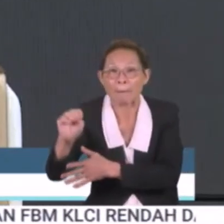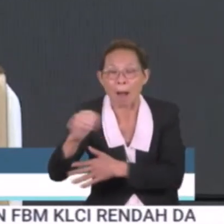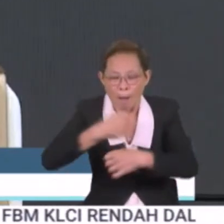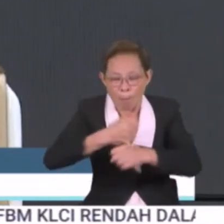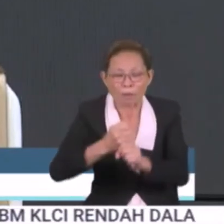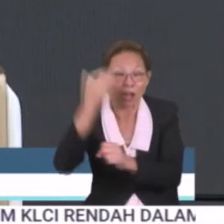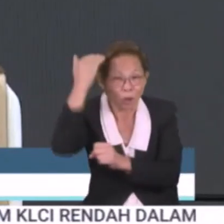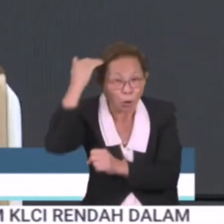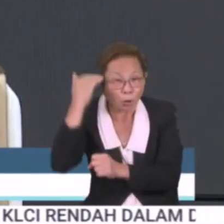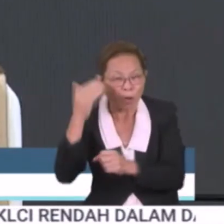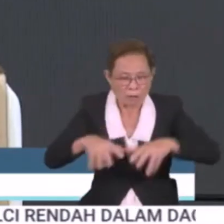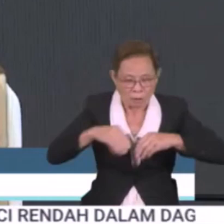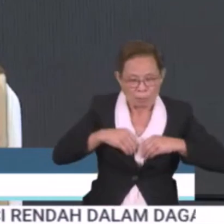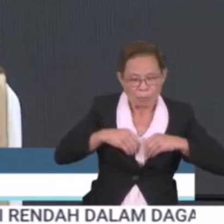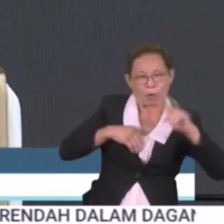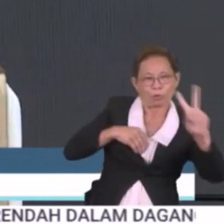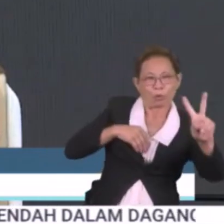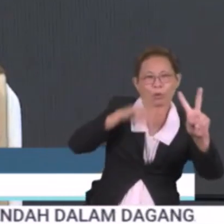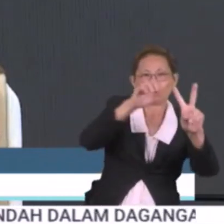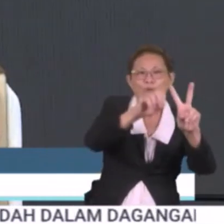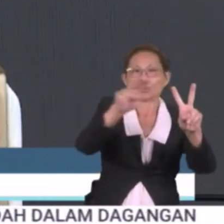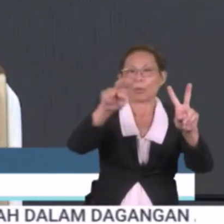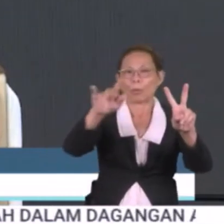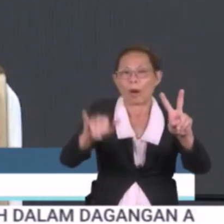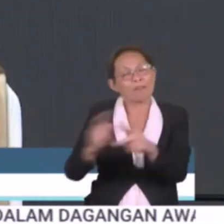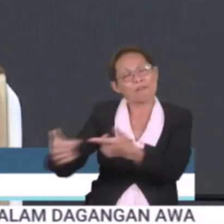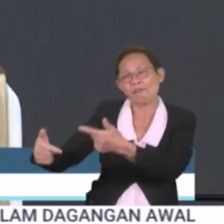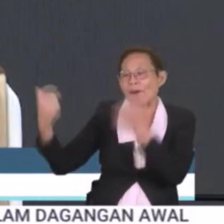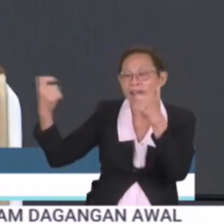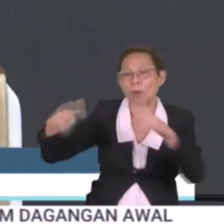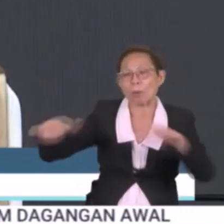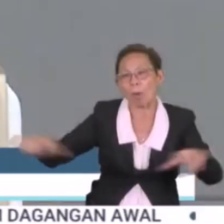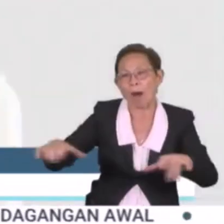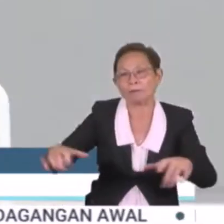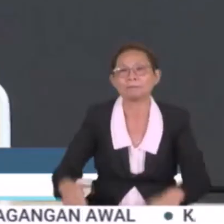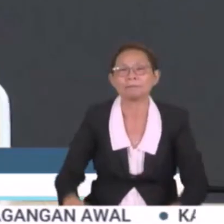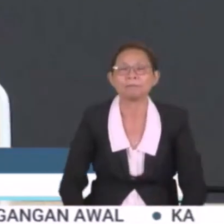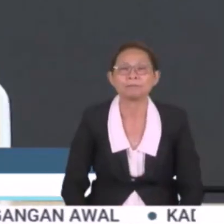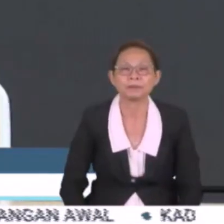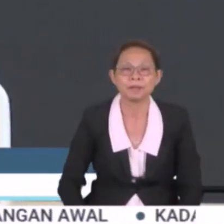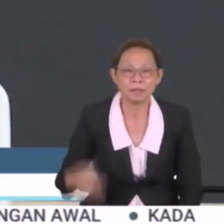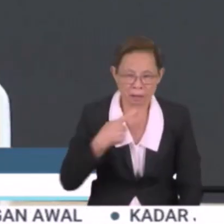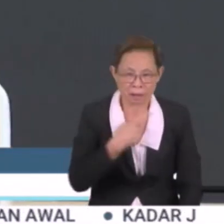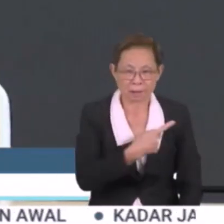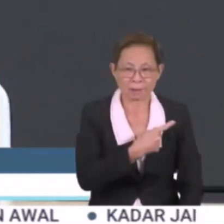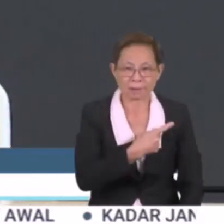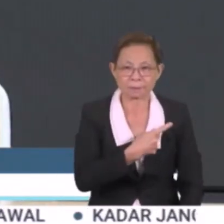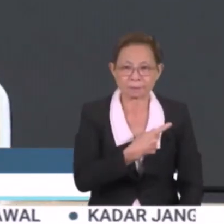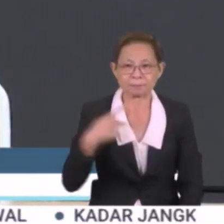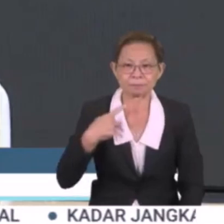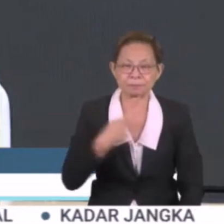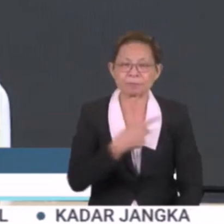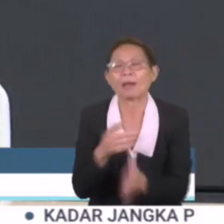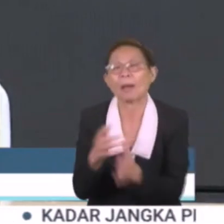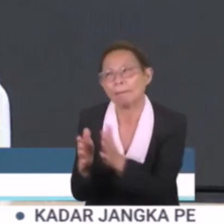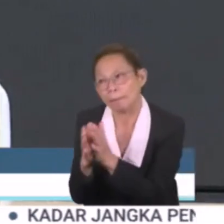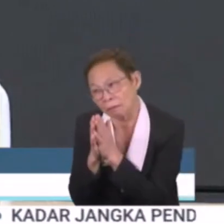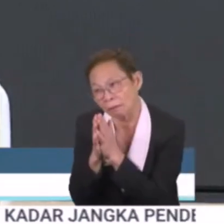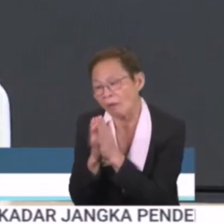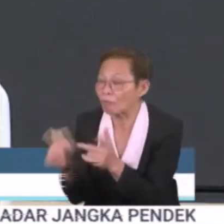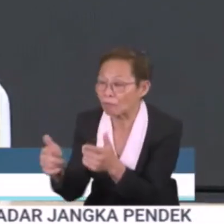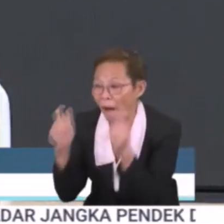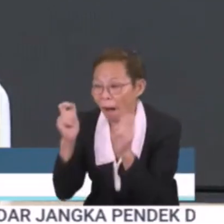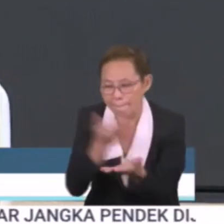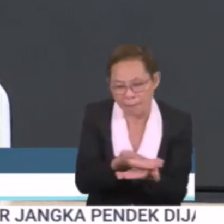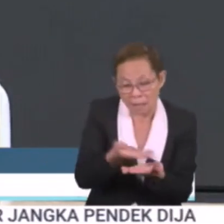yang dijadual diterima pada 2026 disegerakan. Kita juga meminta